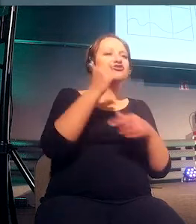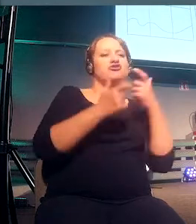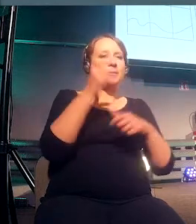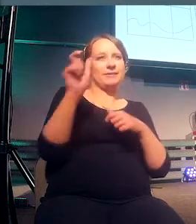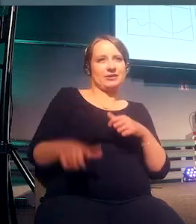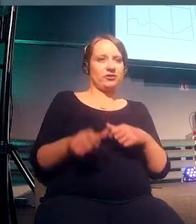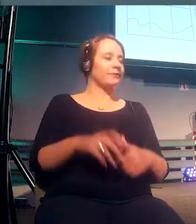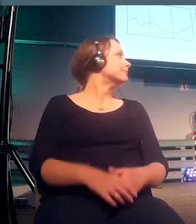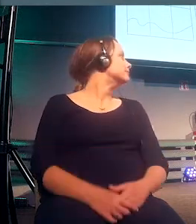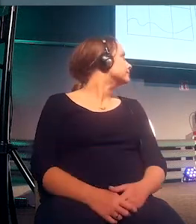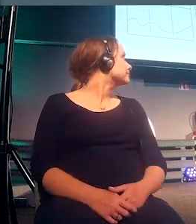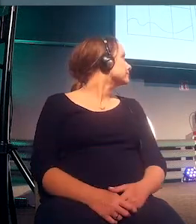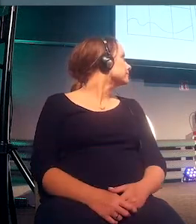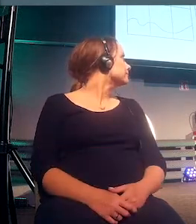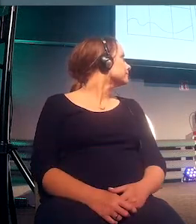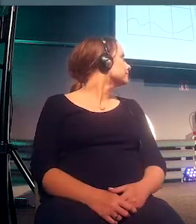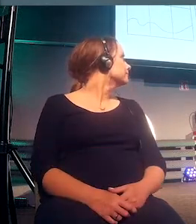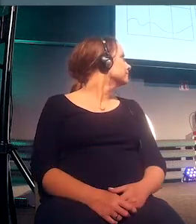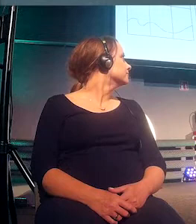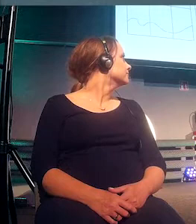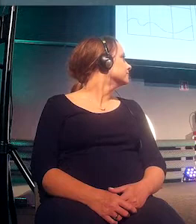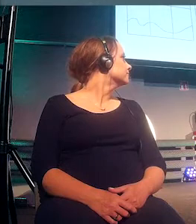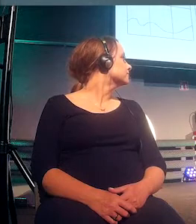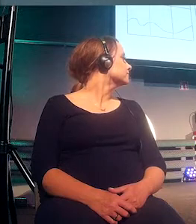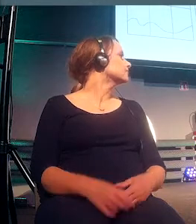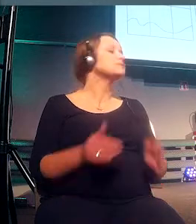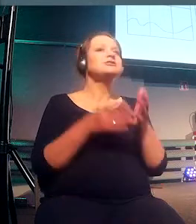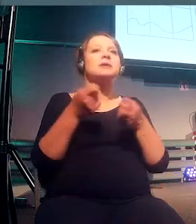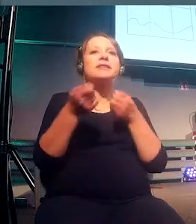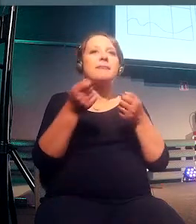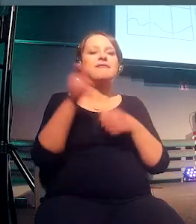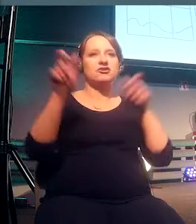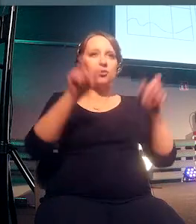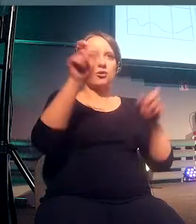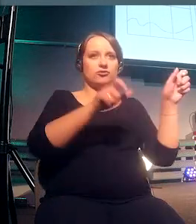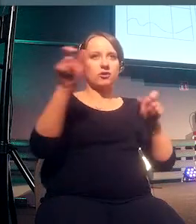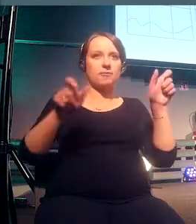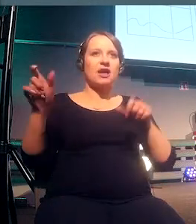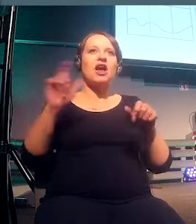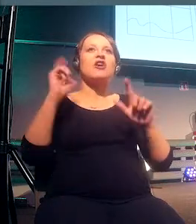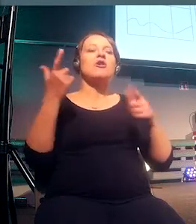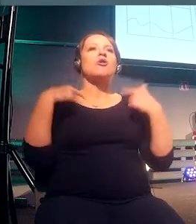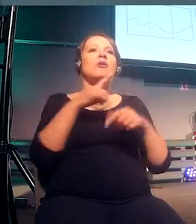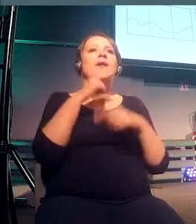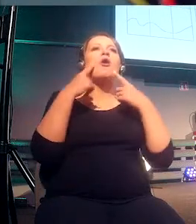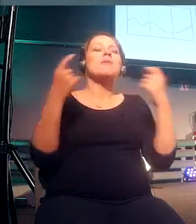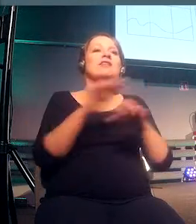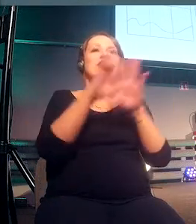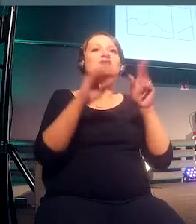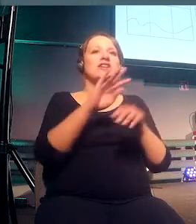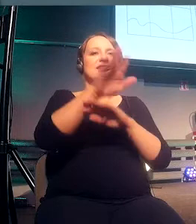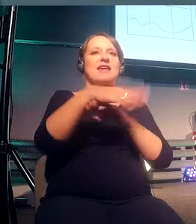Natomiast jest to bardzo skuteczne, żeby namawiać te osoby, które są odpowiedzialne za wszystkie te